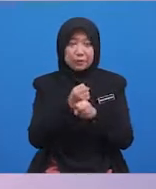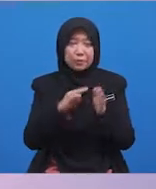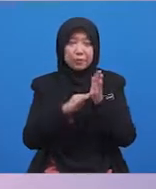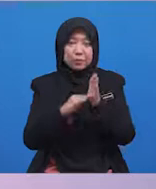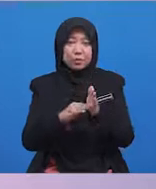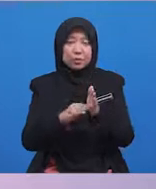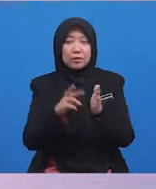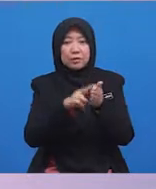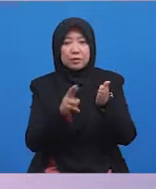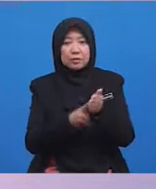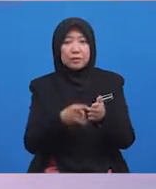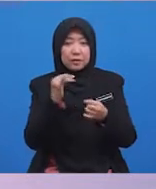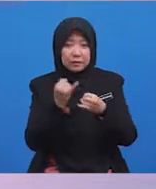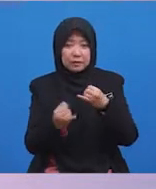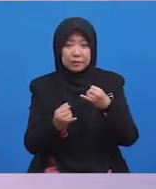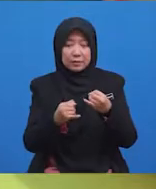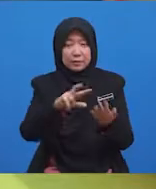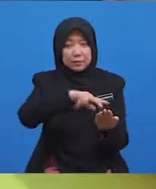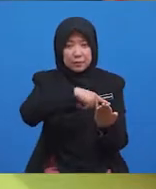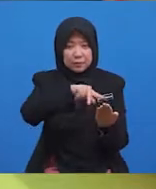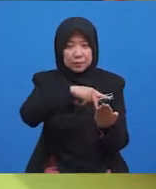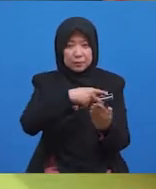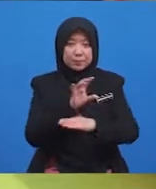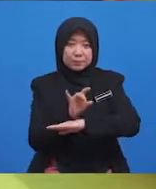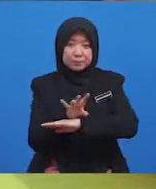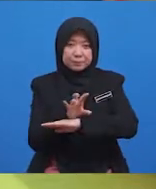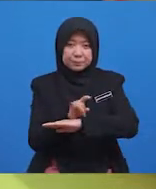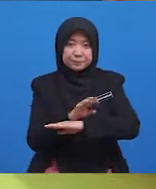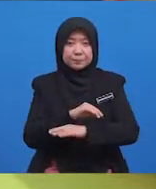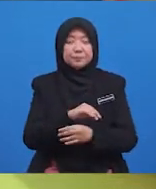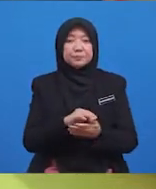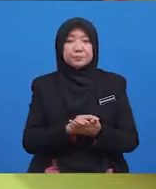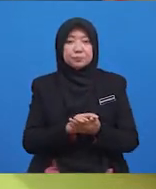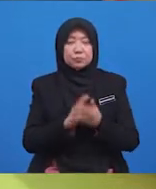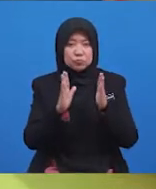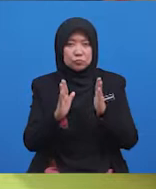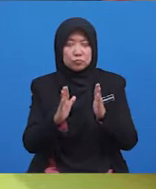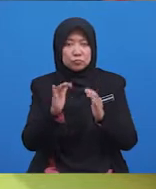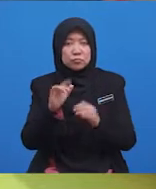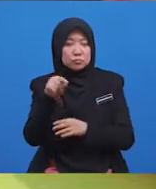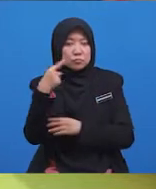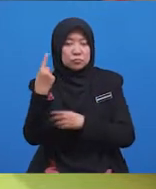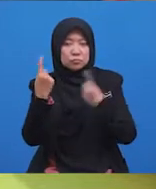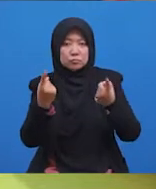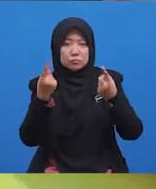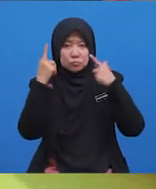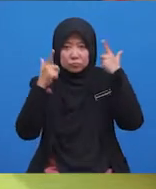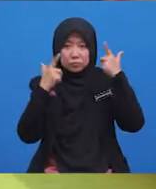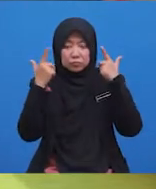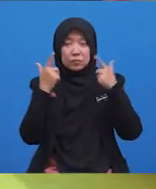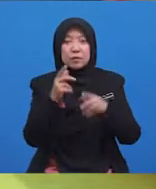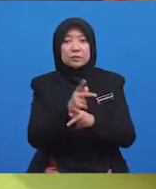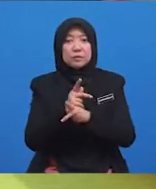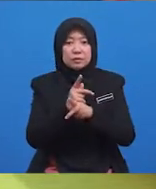pada rangkap terakhir pantun. Penulis menasihati para perantau agar sentiasa menjaga